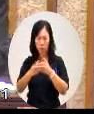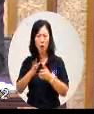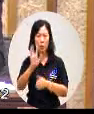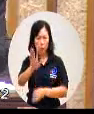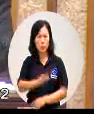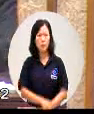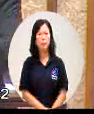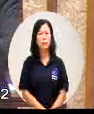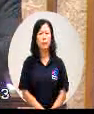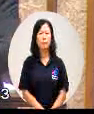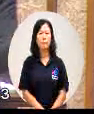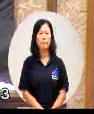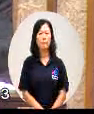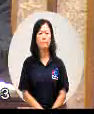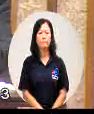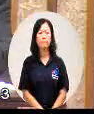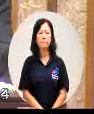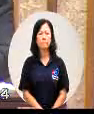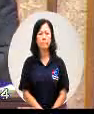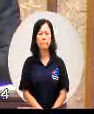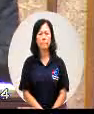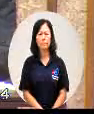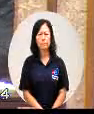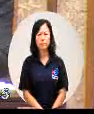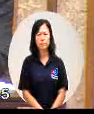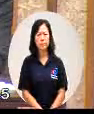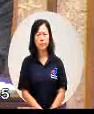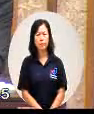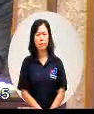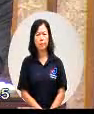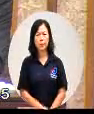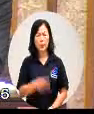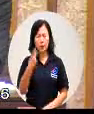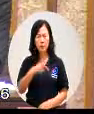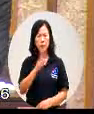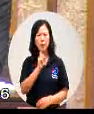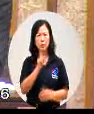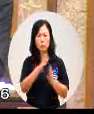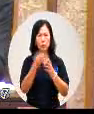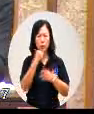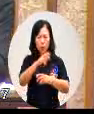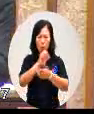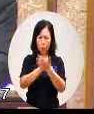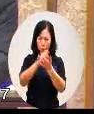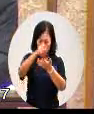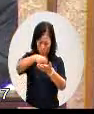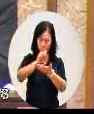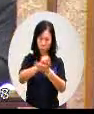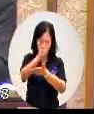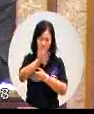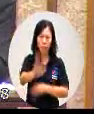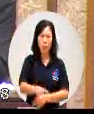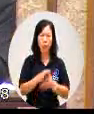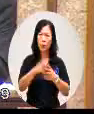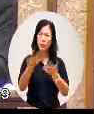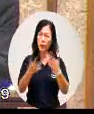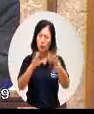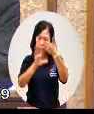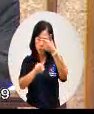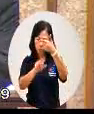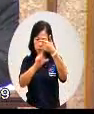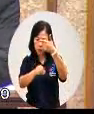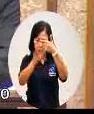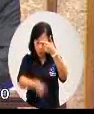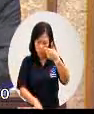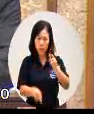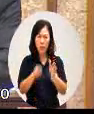是对大概我们在现在在写报告了，大概在六月底以前这两个